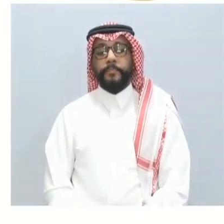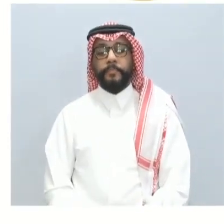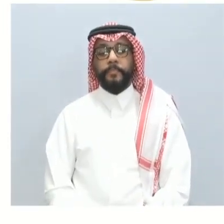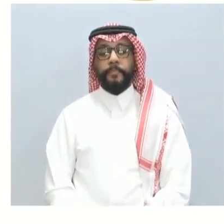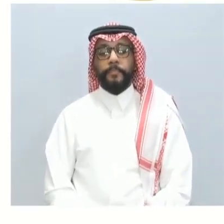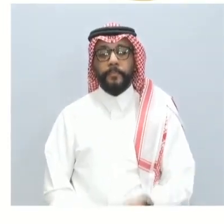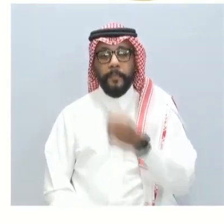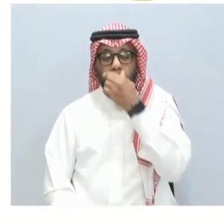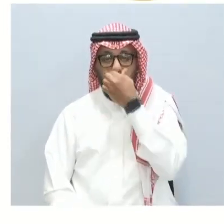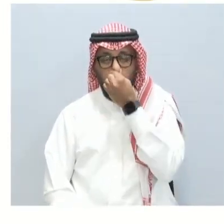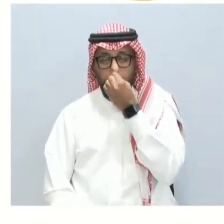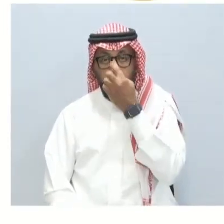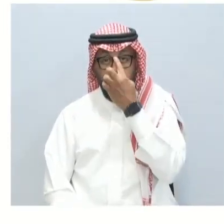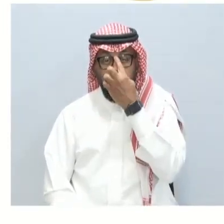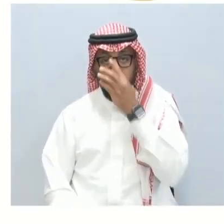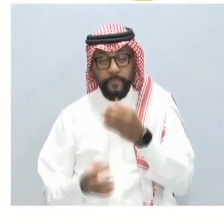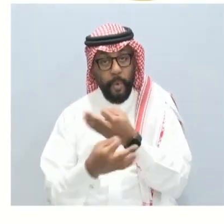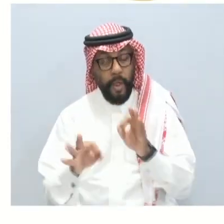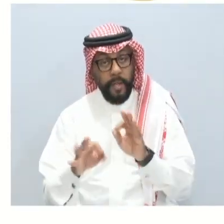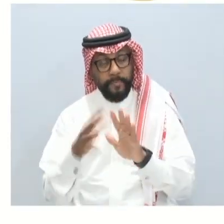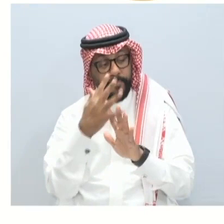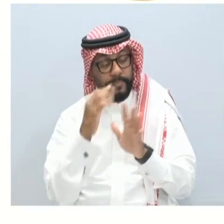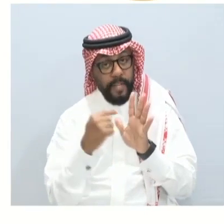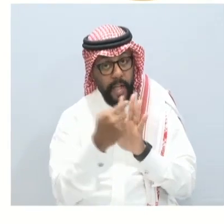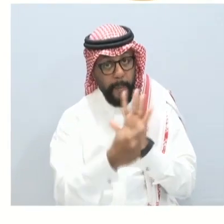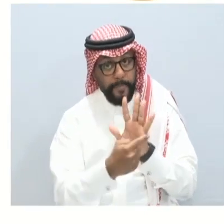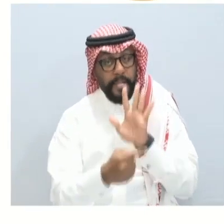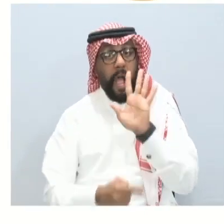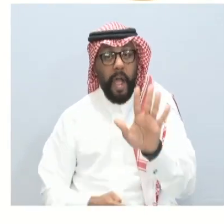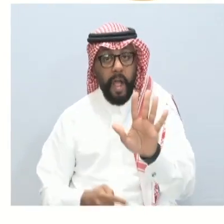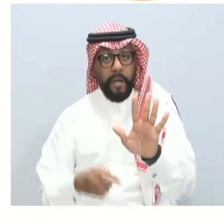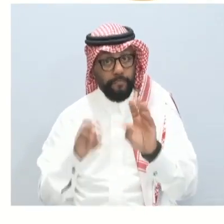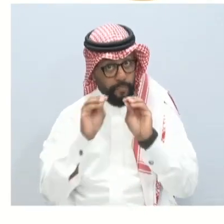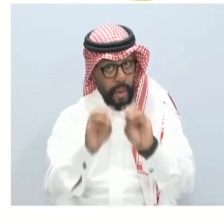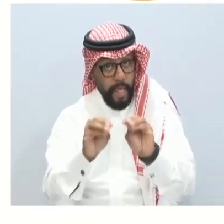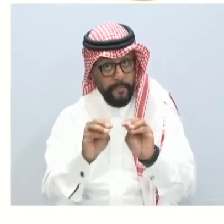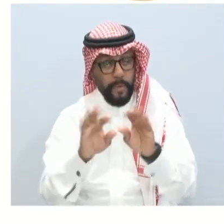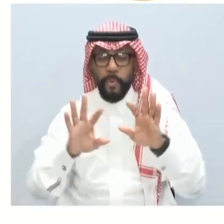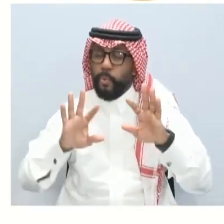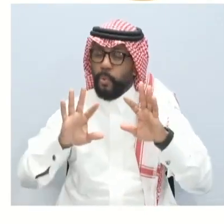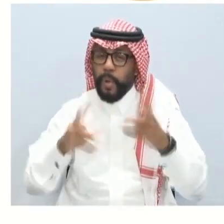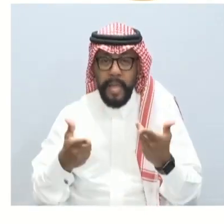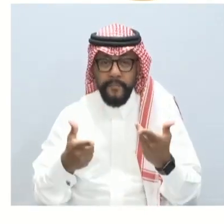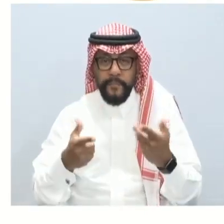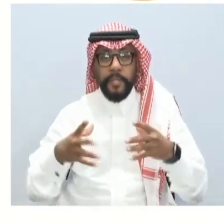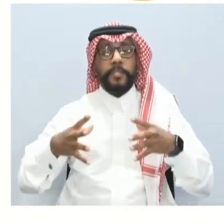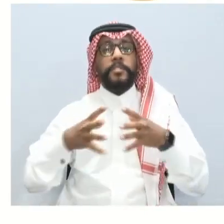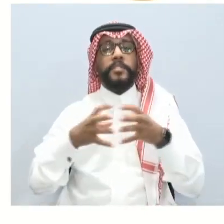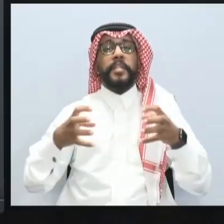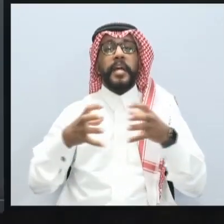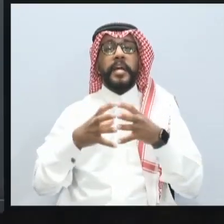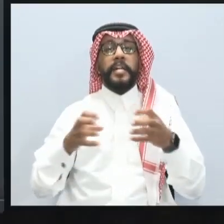النفاق بعد ان عرفنا هذه الاقسام الخمسه نريد نعرف الان ما هو